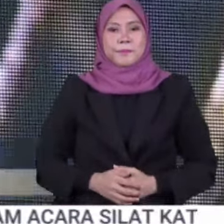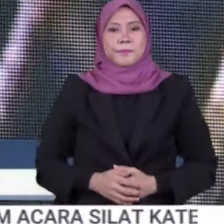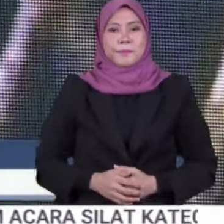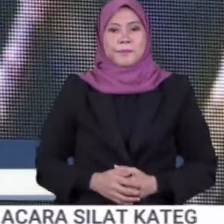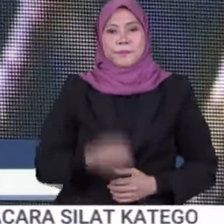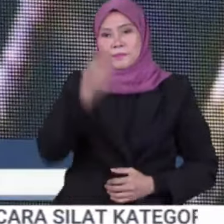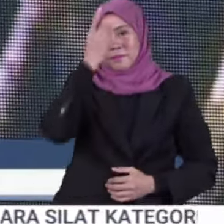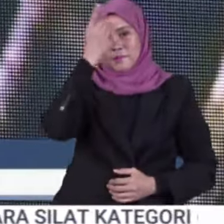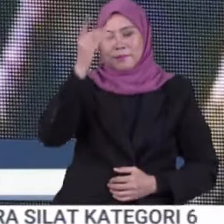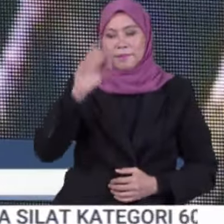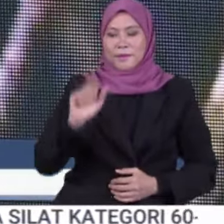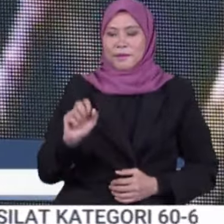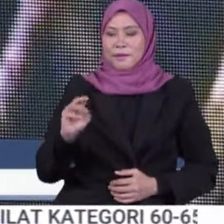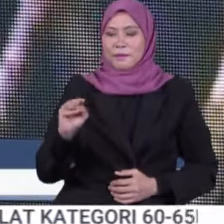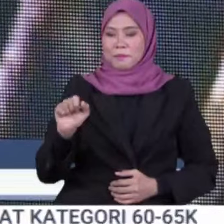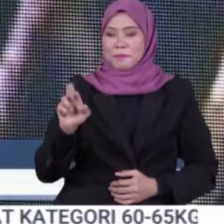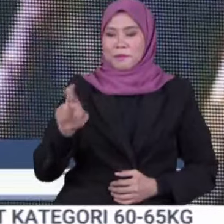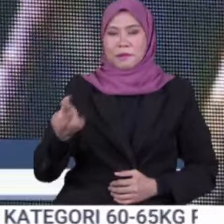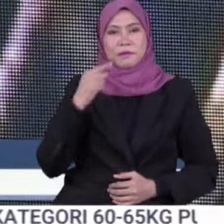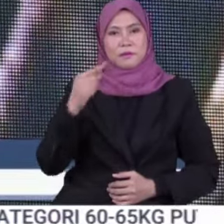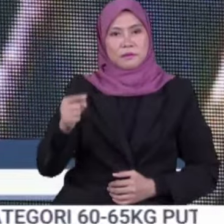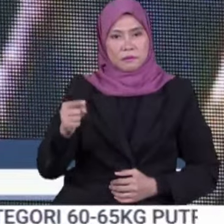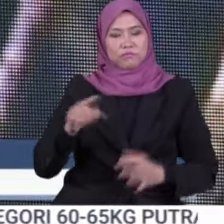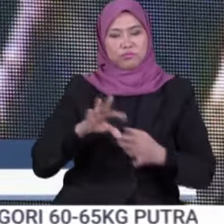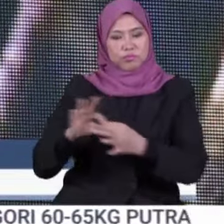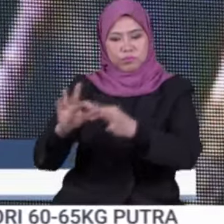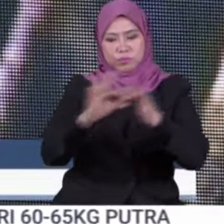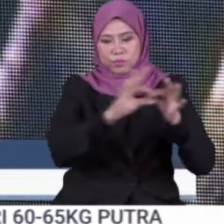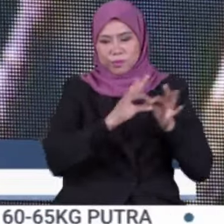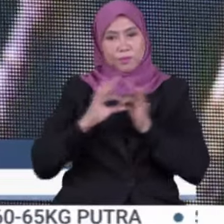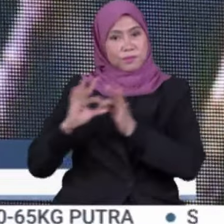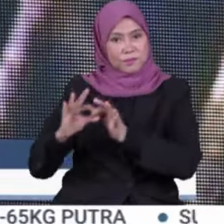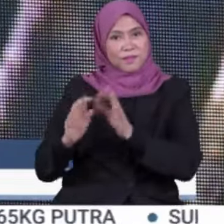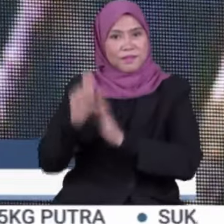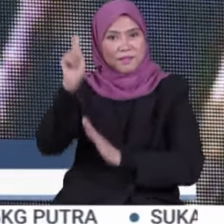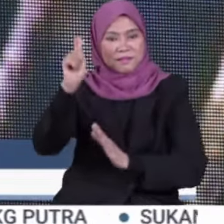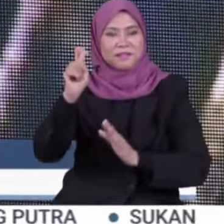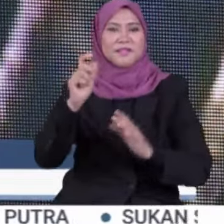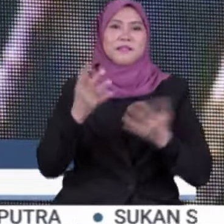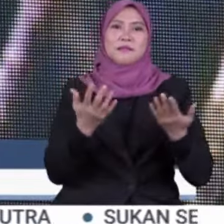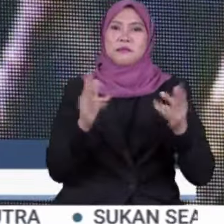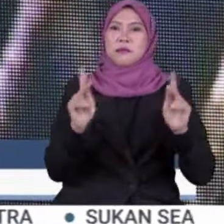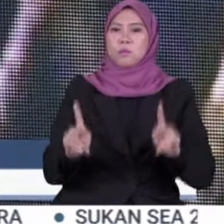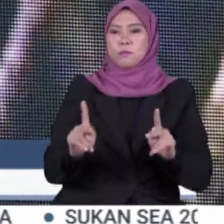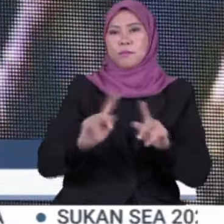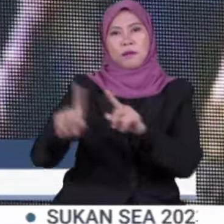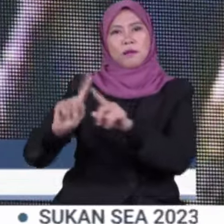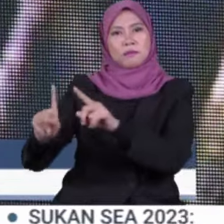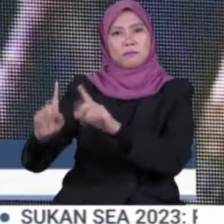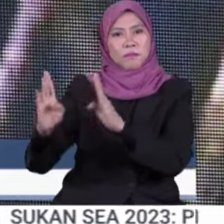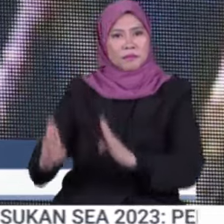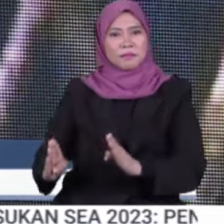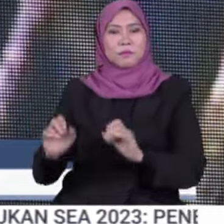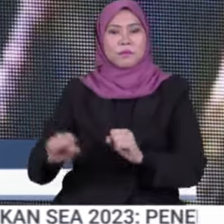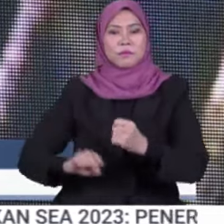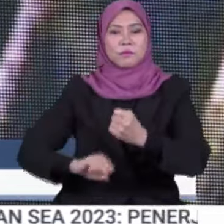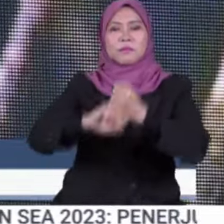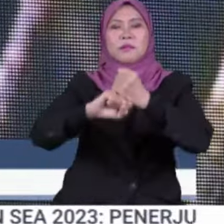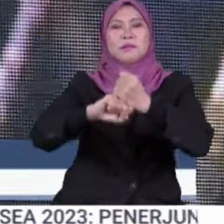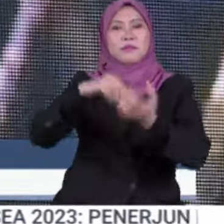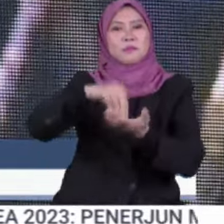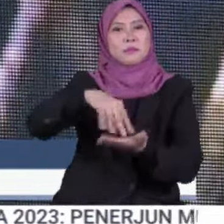Jelas Dato' Ammar Awang Tengah hanya dengan nilai kesepakatan yang tinggi antara kaum dan etnik saja yang dapat menyumbang kepada